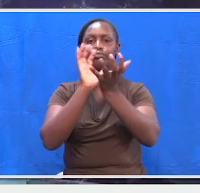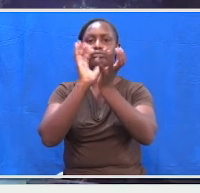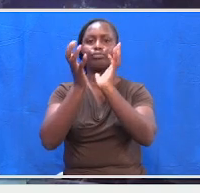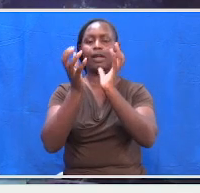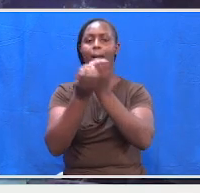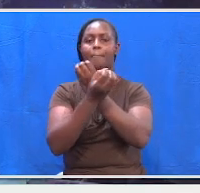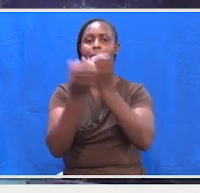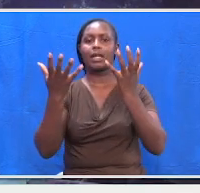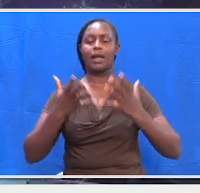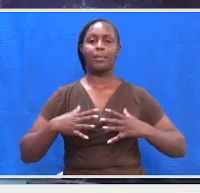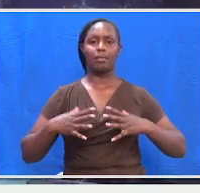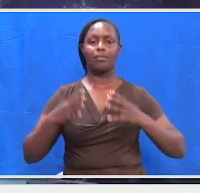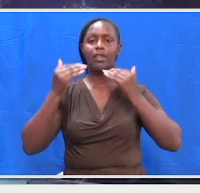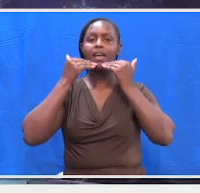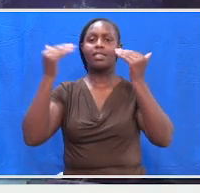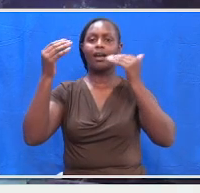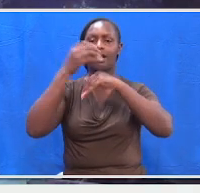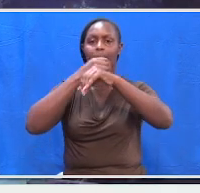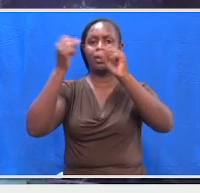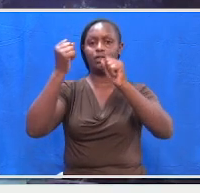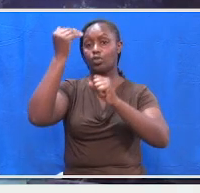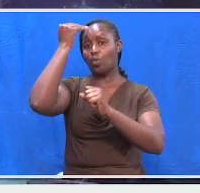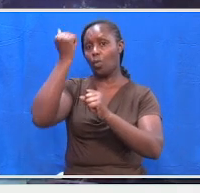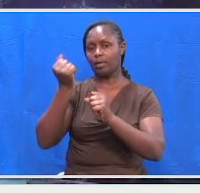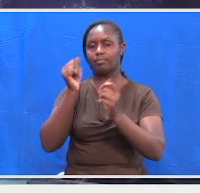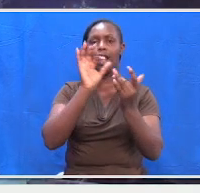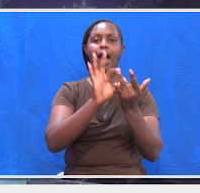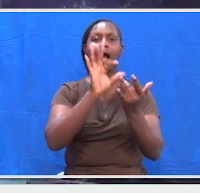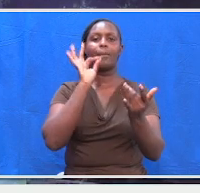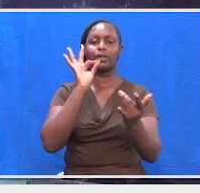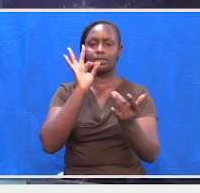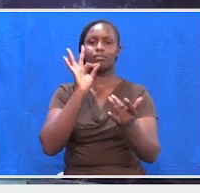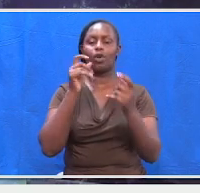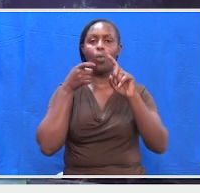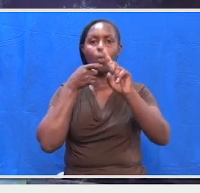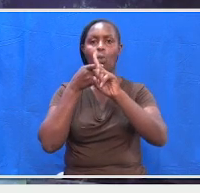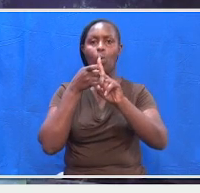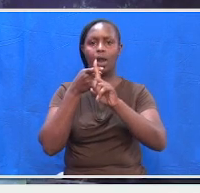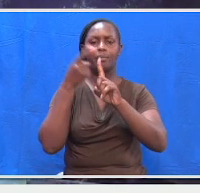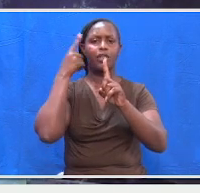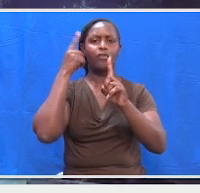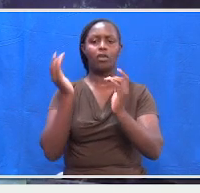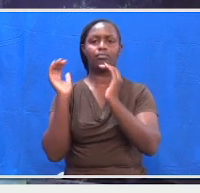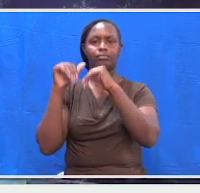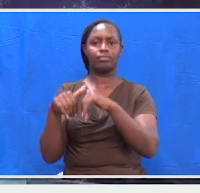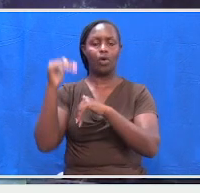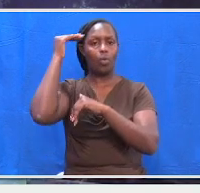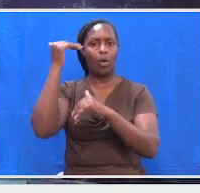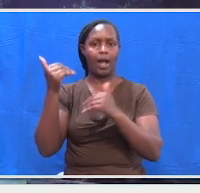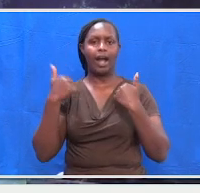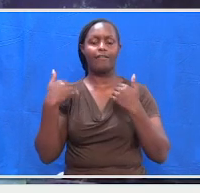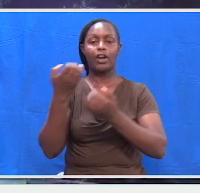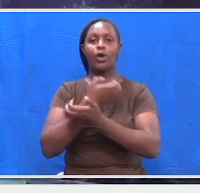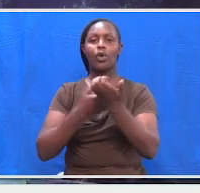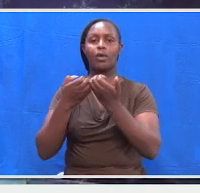hao wakimshukuru Rais William Ruto kwa kuchagua Kwale kwa maadhimisho hayo, kwani yamekuja na mabadiliko makubwa ya kiuchumi. Wamesema